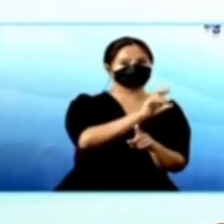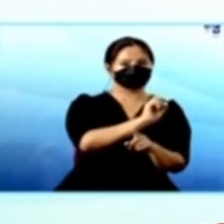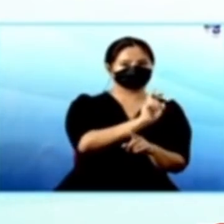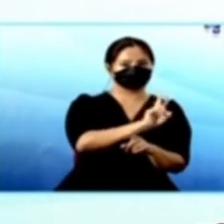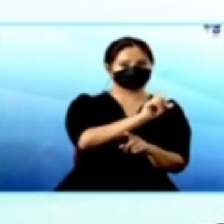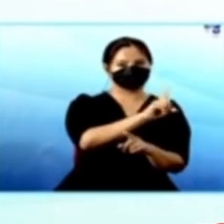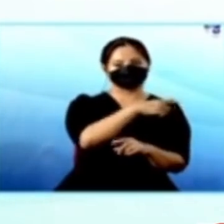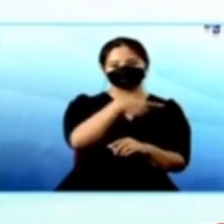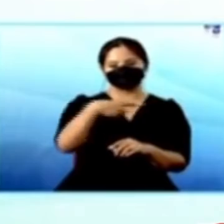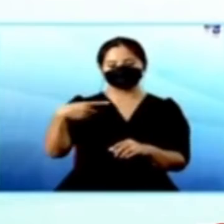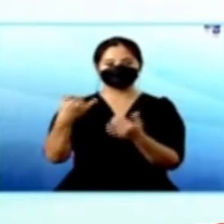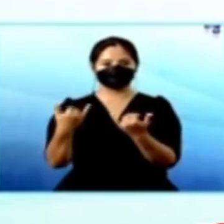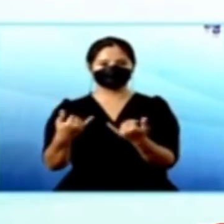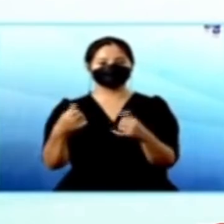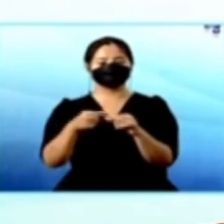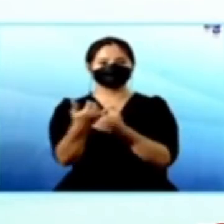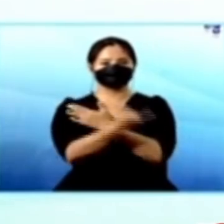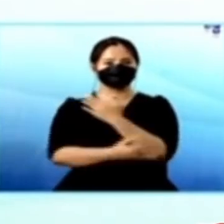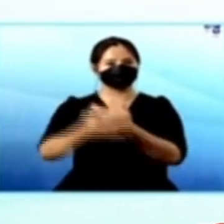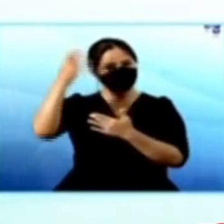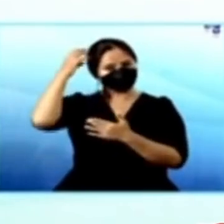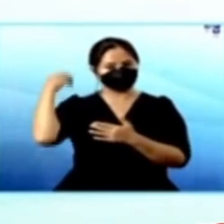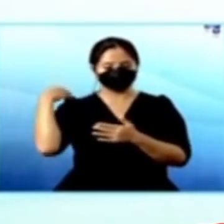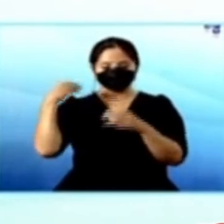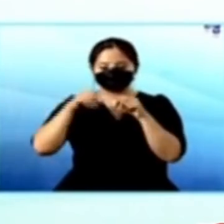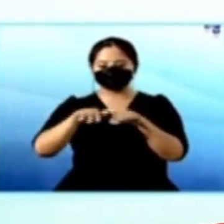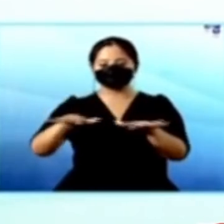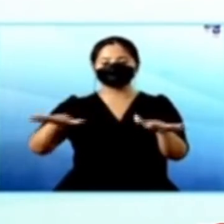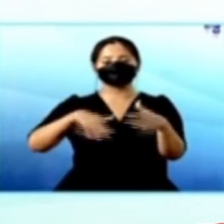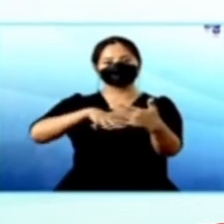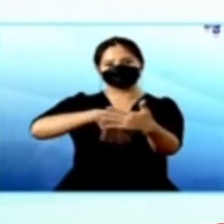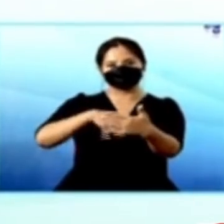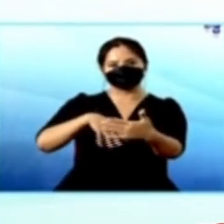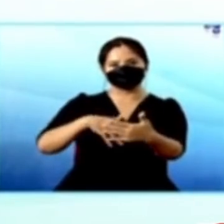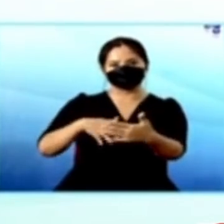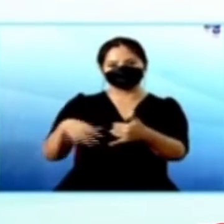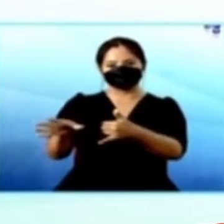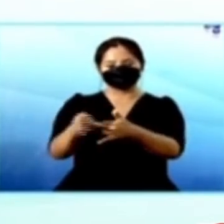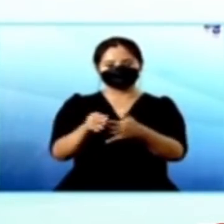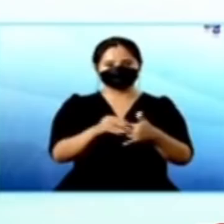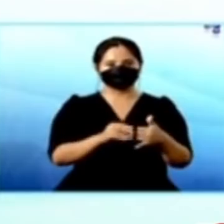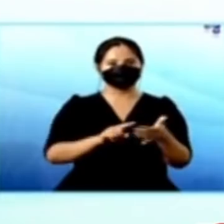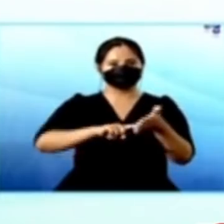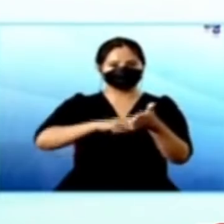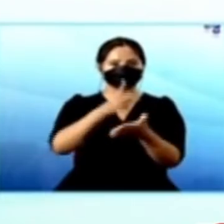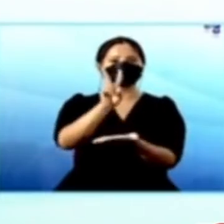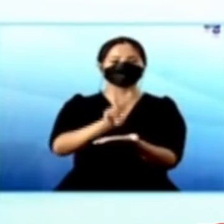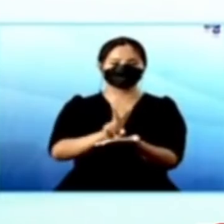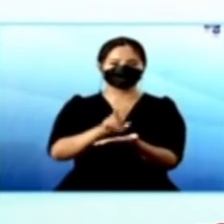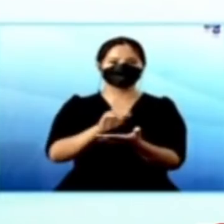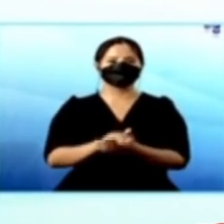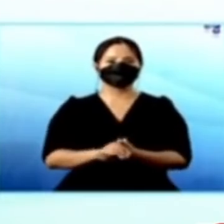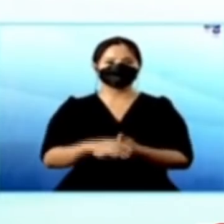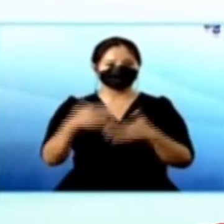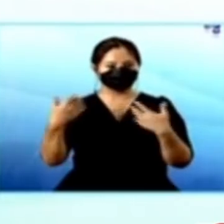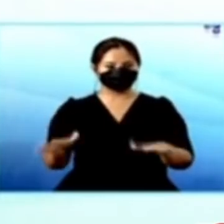การเข้ามาเข้าเมืองแบบบอบถือตามทรงทางตามผ่านด่านชายแดนที่มีเจ้าหน้าที่ของเฮากวดกาเนาะข้าพเ